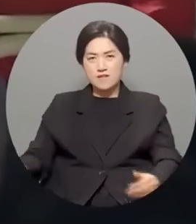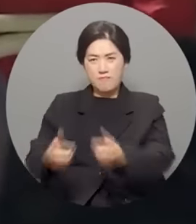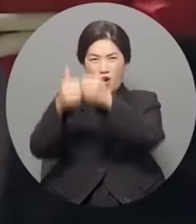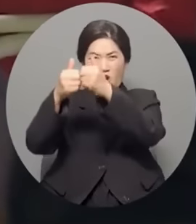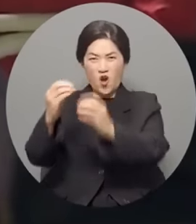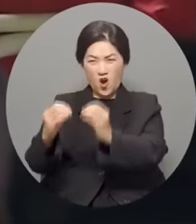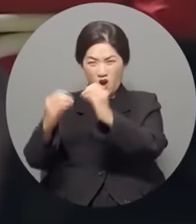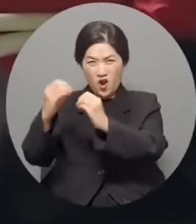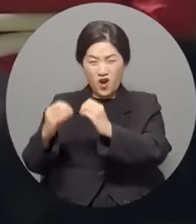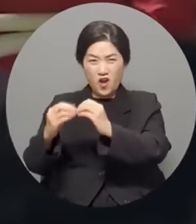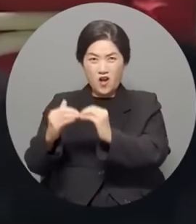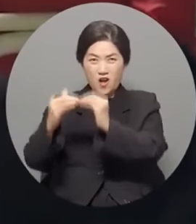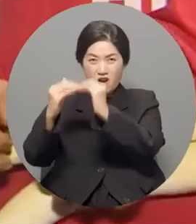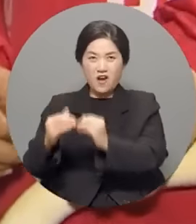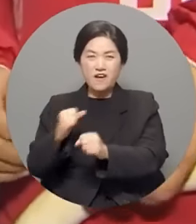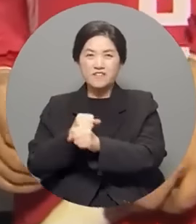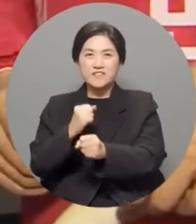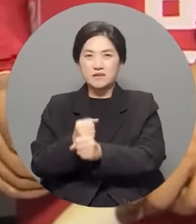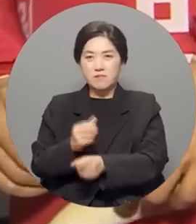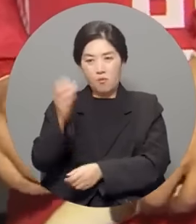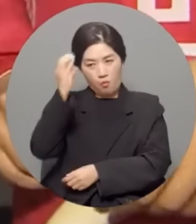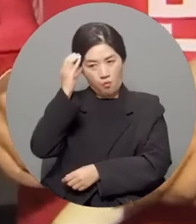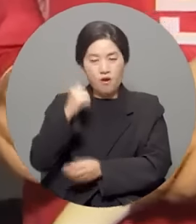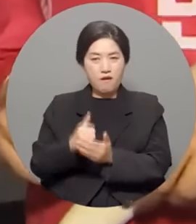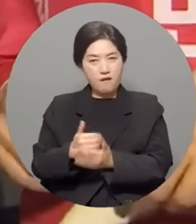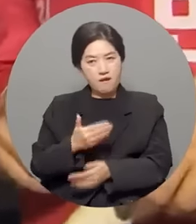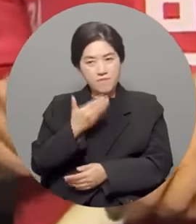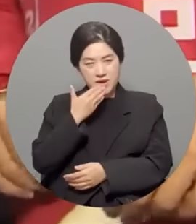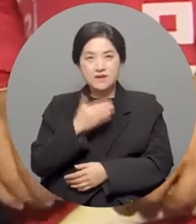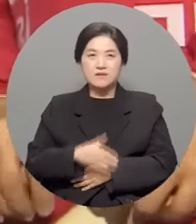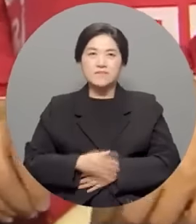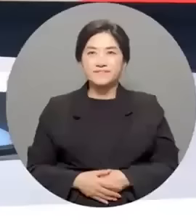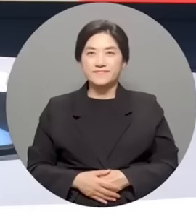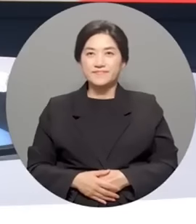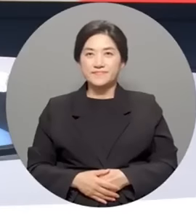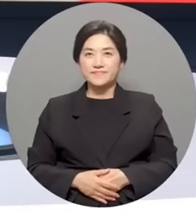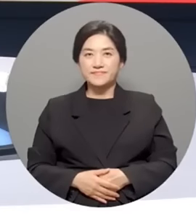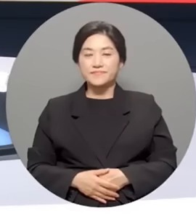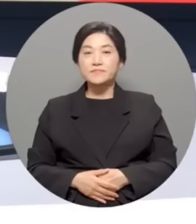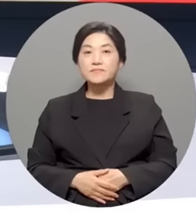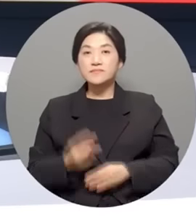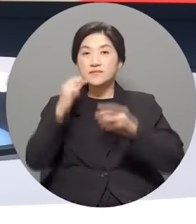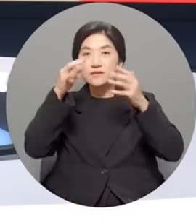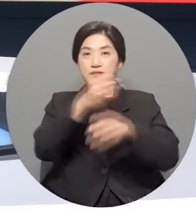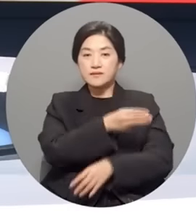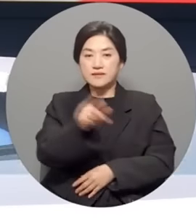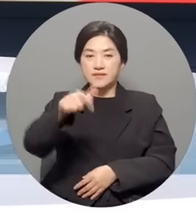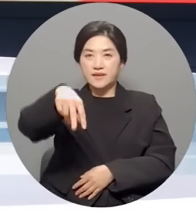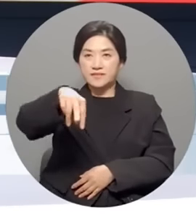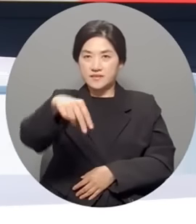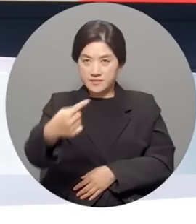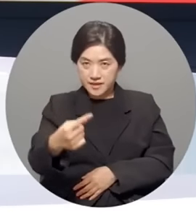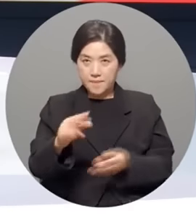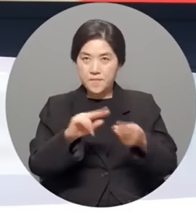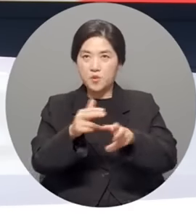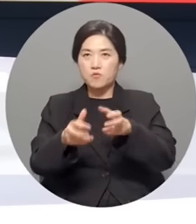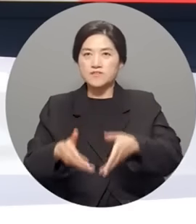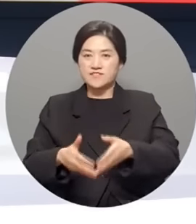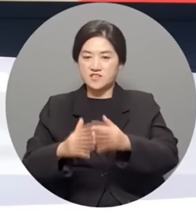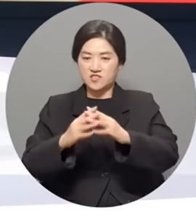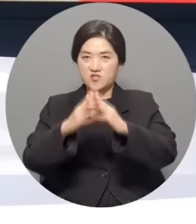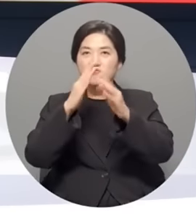있다며 기대감을 키우고 있습니다. MBC 뉴스 조희원입니다. 미국 텍사스에 반도체 공장을 짓고